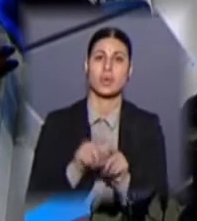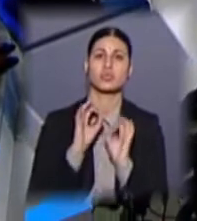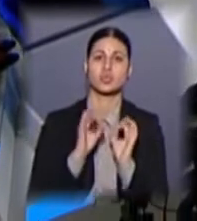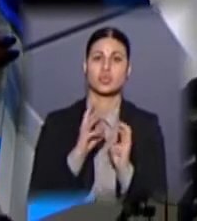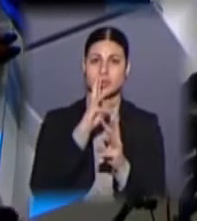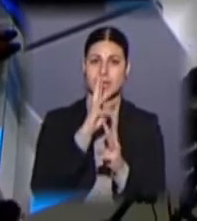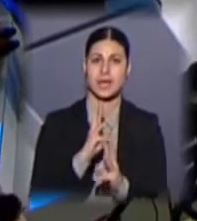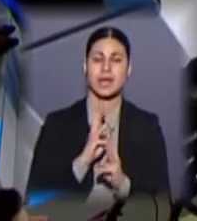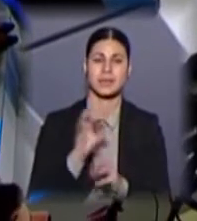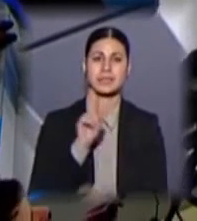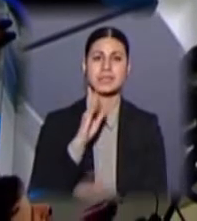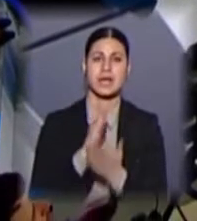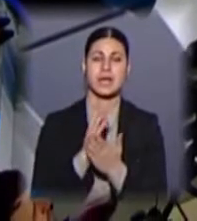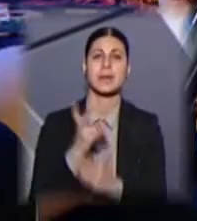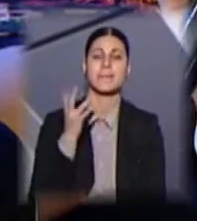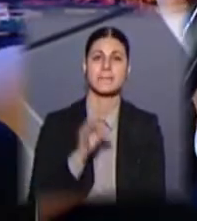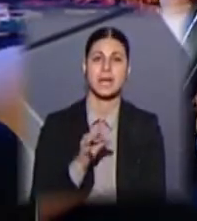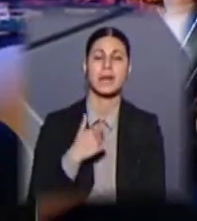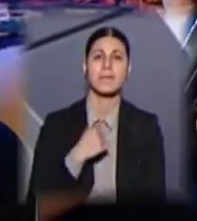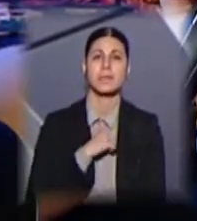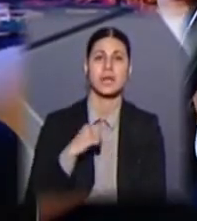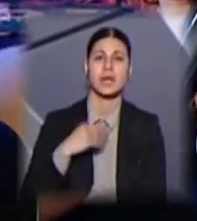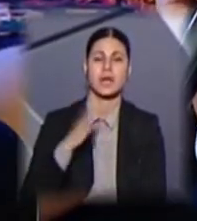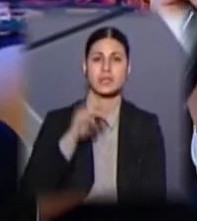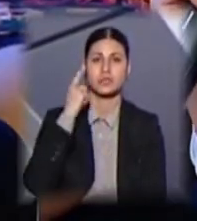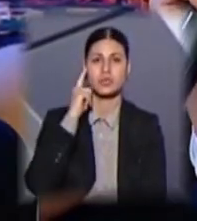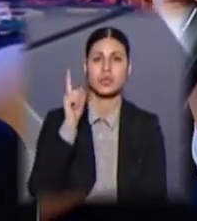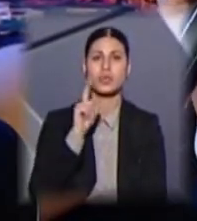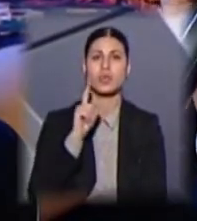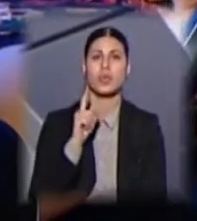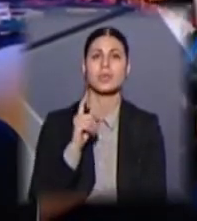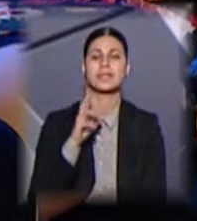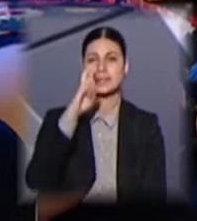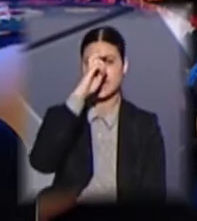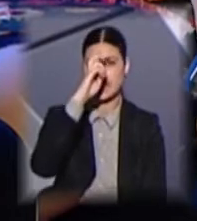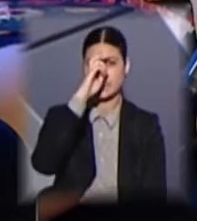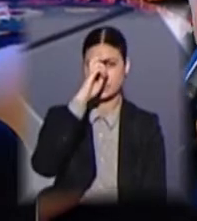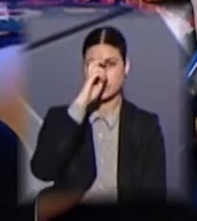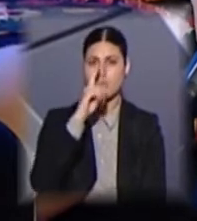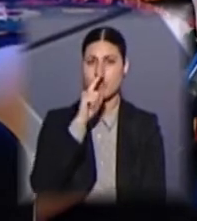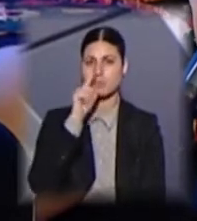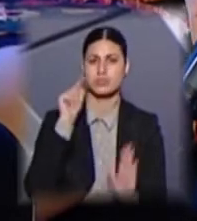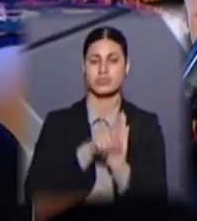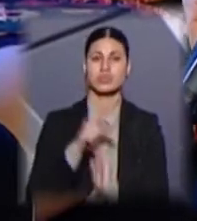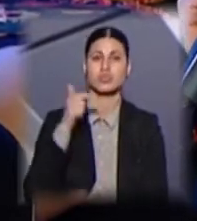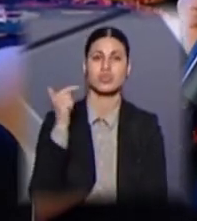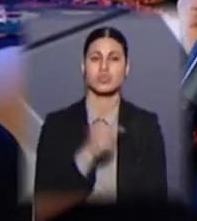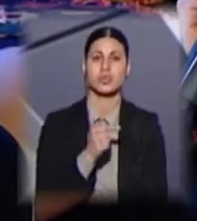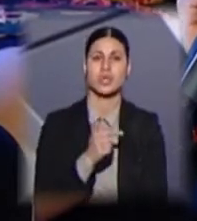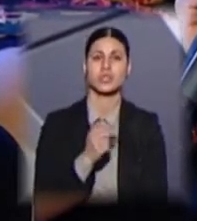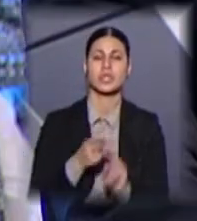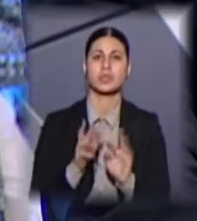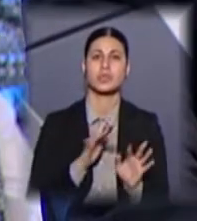ანუ ჰონორარი, რა თქმა უნდა, თუმცა მაინც მე ვფიქრობ, რომ იმით რომ სახელმწიფო უხეშად ჩაერია ამ